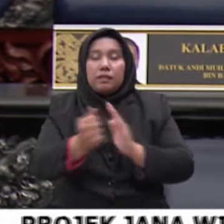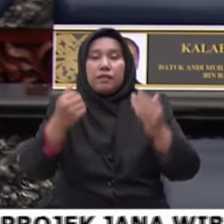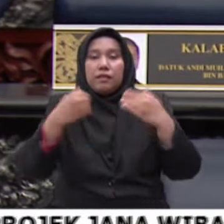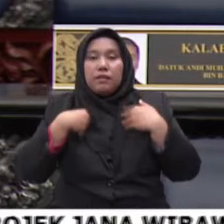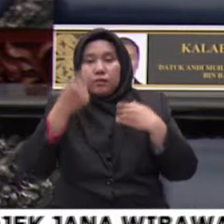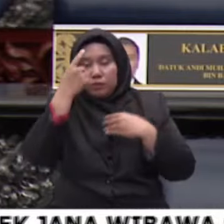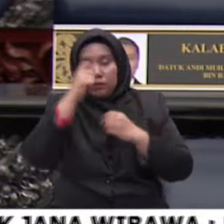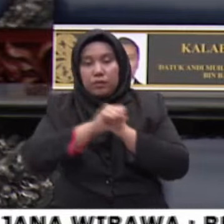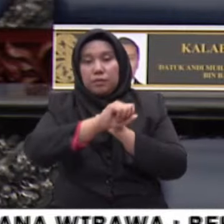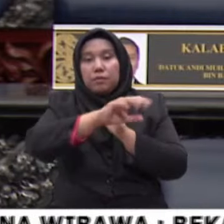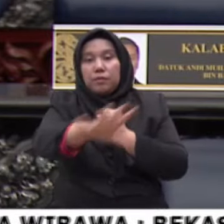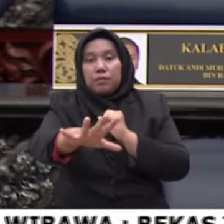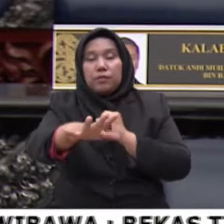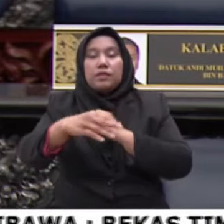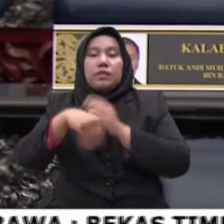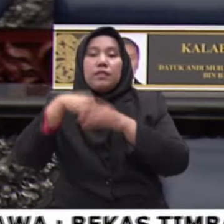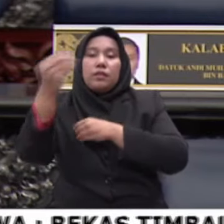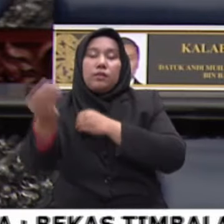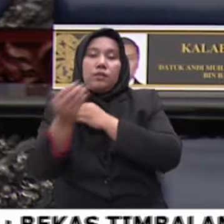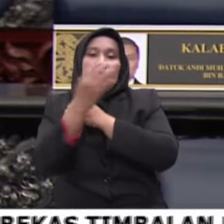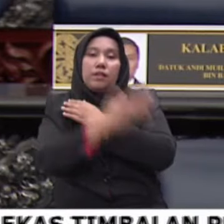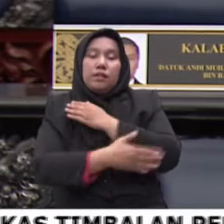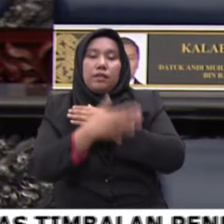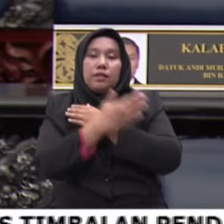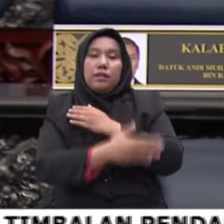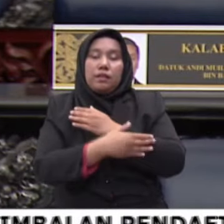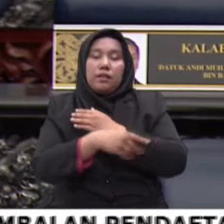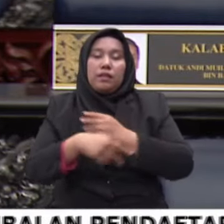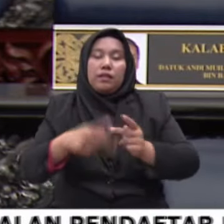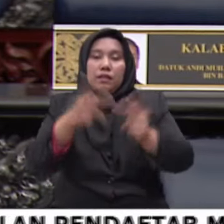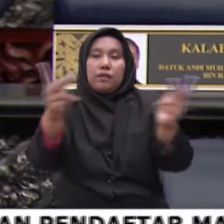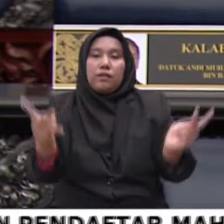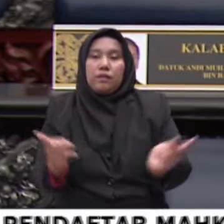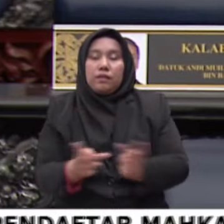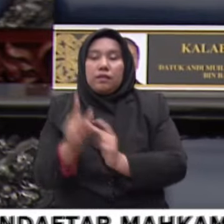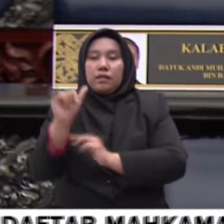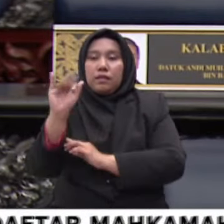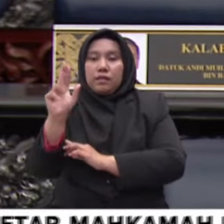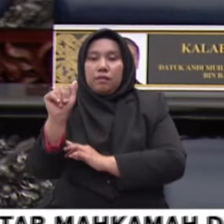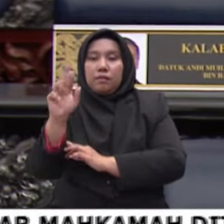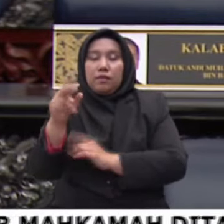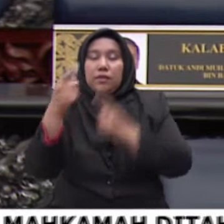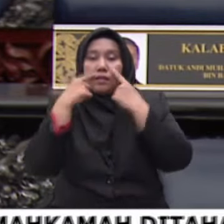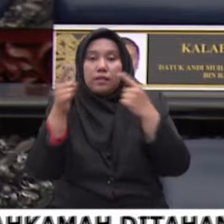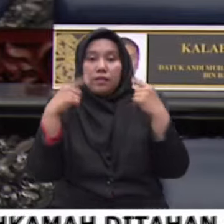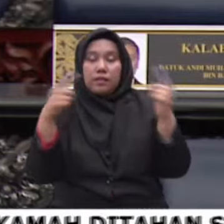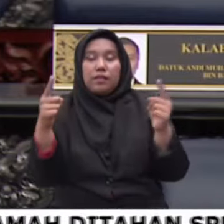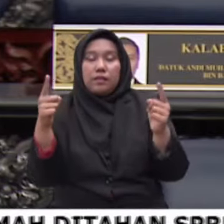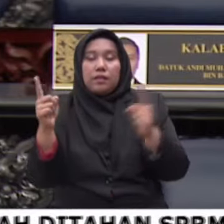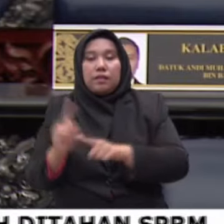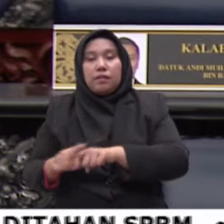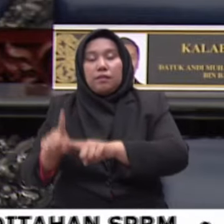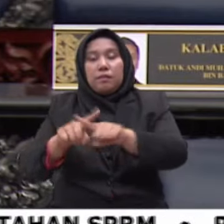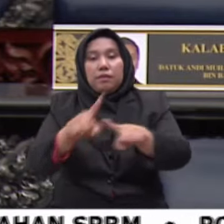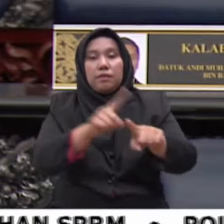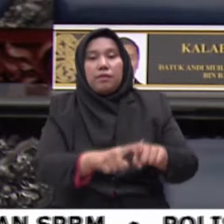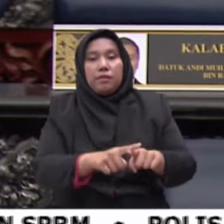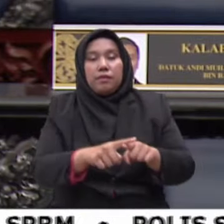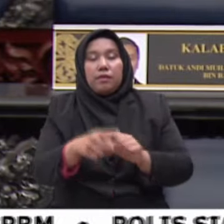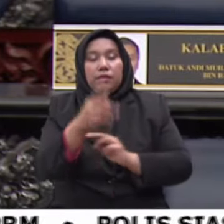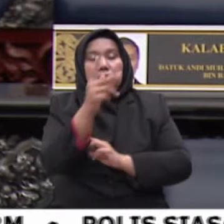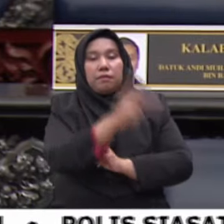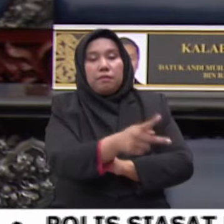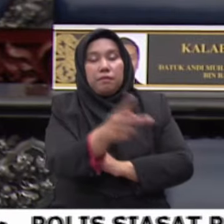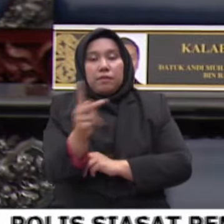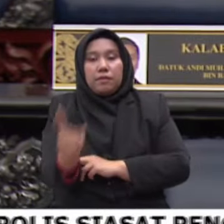dipasarkan ke luar negara. Di kawasan Parlimen Lebaran juga turut terkenal dengan pelbagai produk